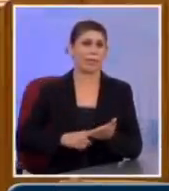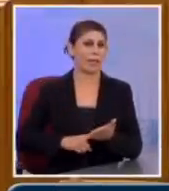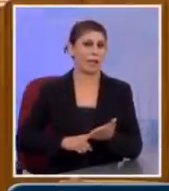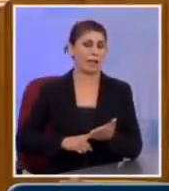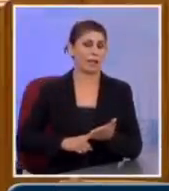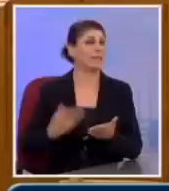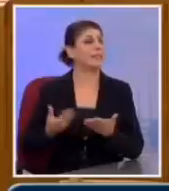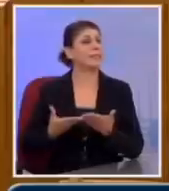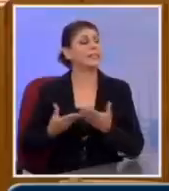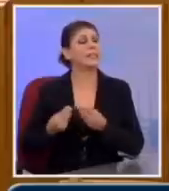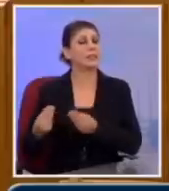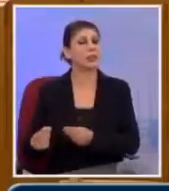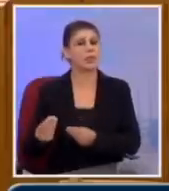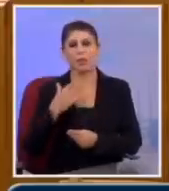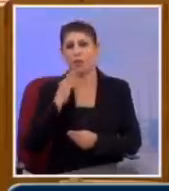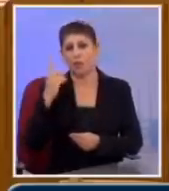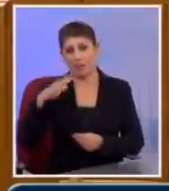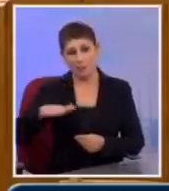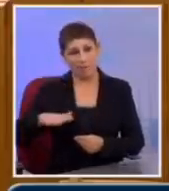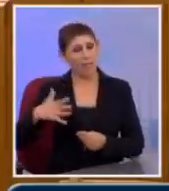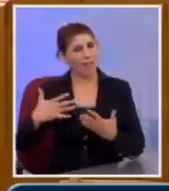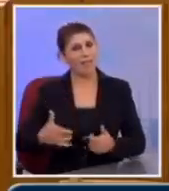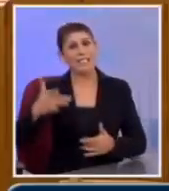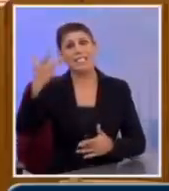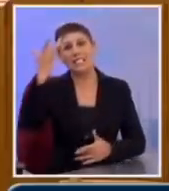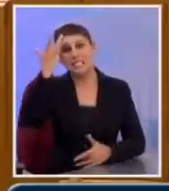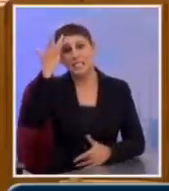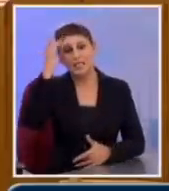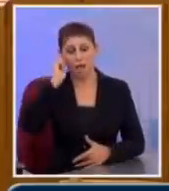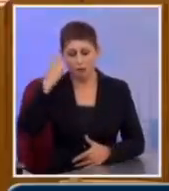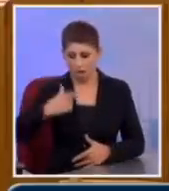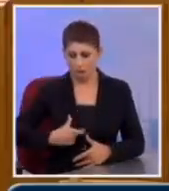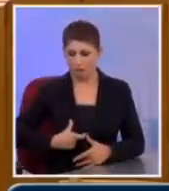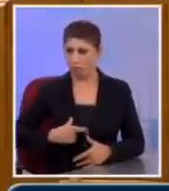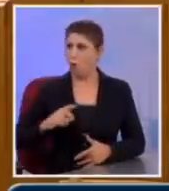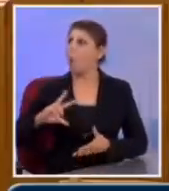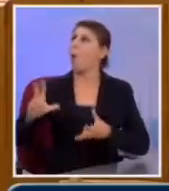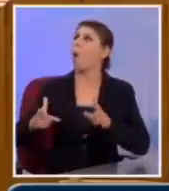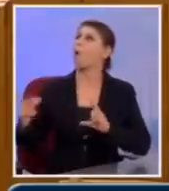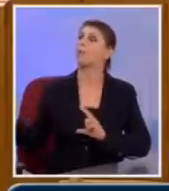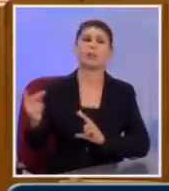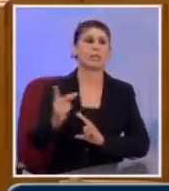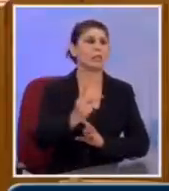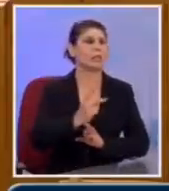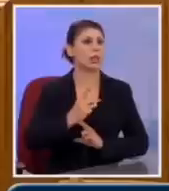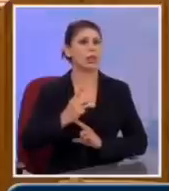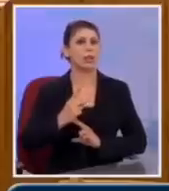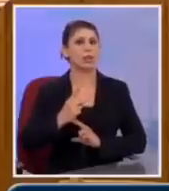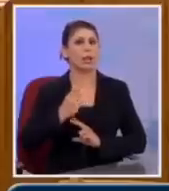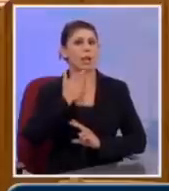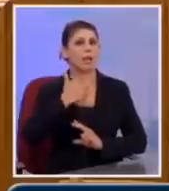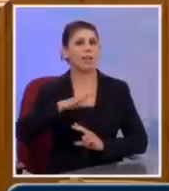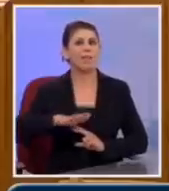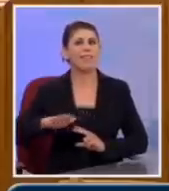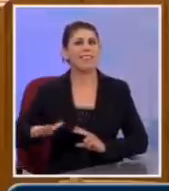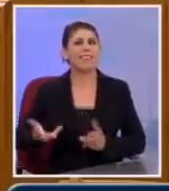ηθαγένεια? Γιατί ένα παιδί αποκτά συνείδηση του εαυτού του και του κόσμου σε πολύ μικρή